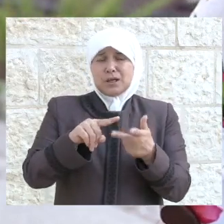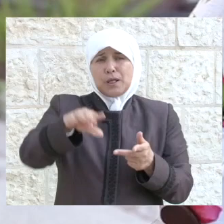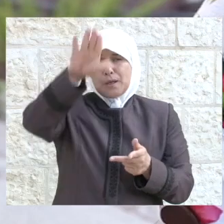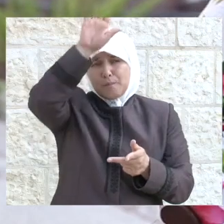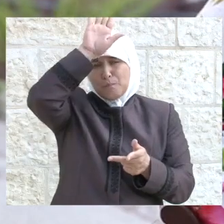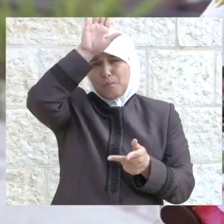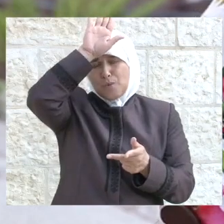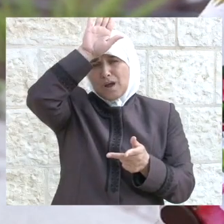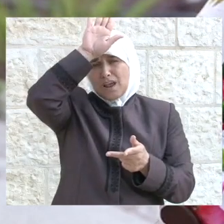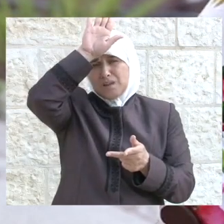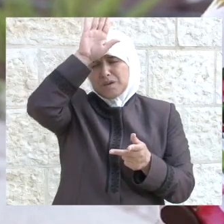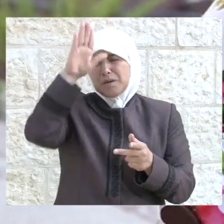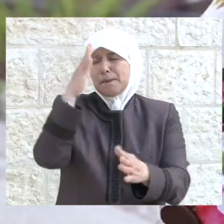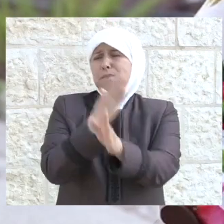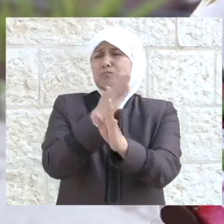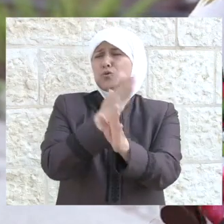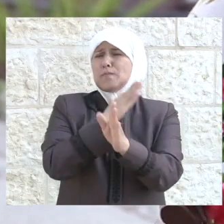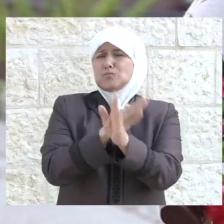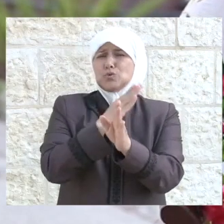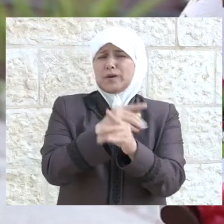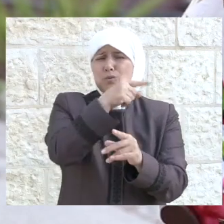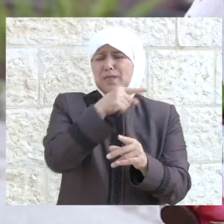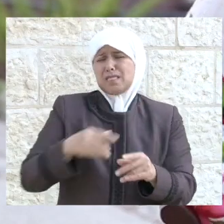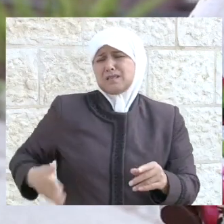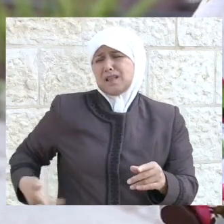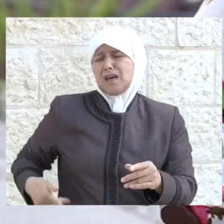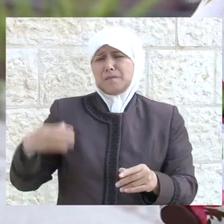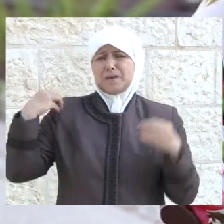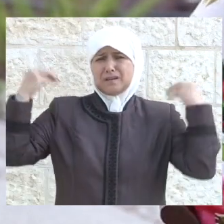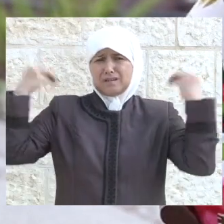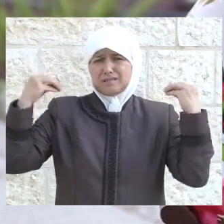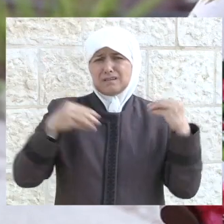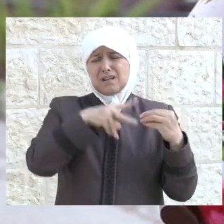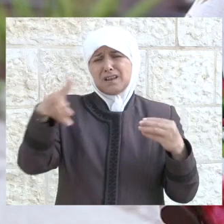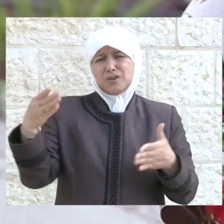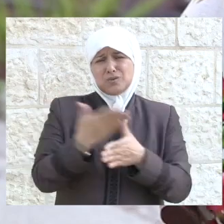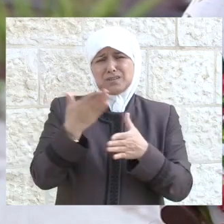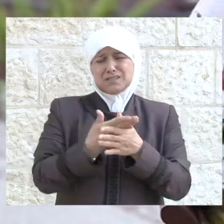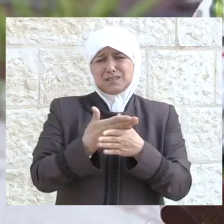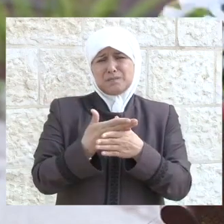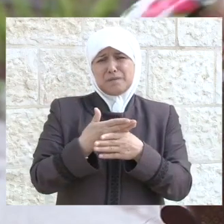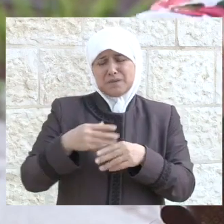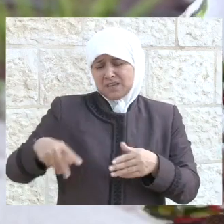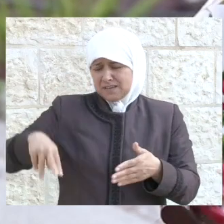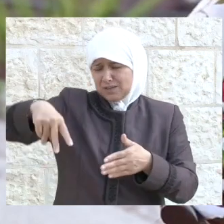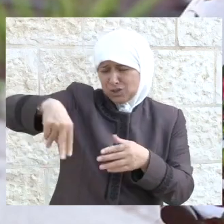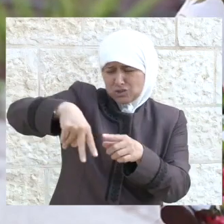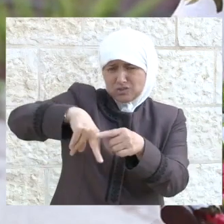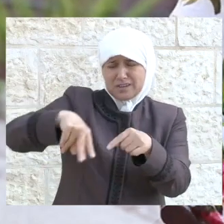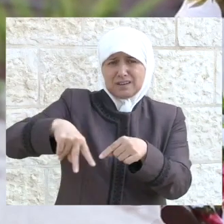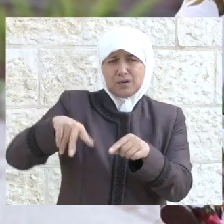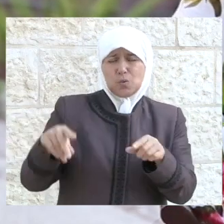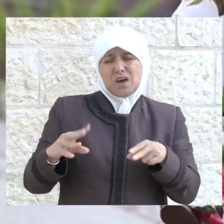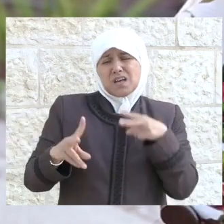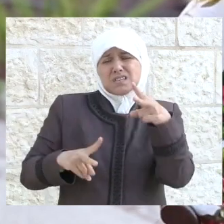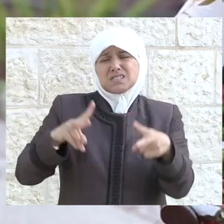ما خلتنيش ألعب رياضة مع أولاد الصف بحجة إنه أنا عندي طرف صناعي. كل مرة تحكي لي أقعد على جنب، ما